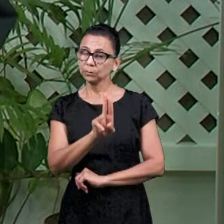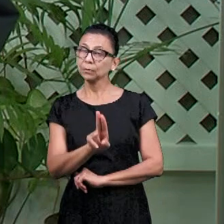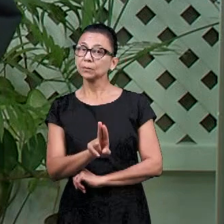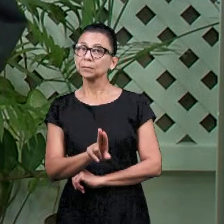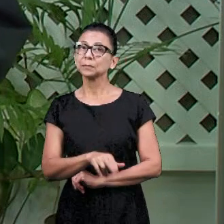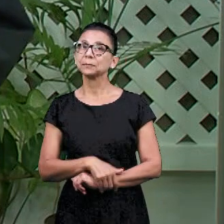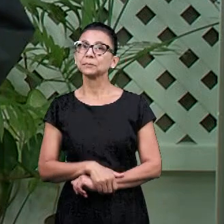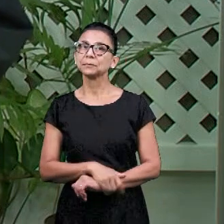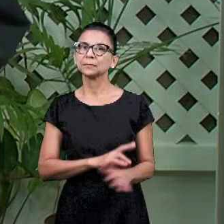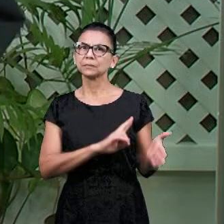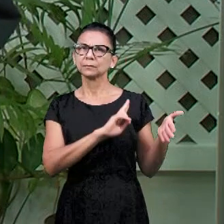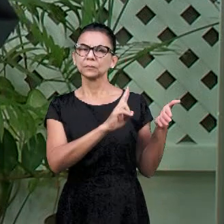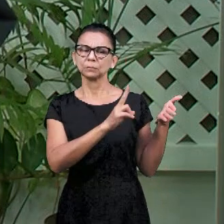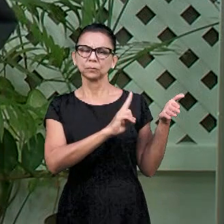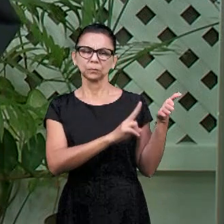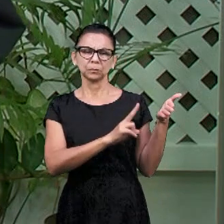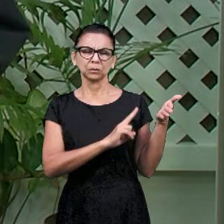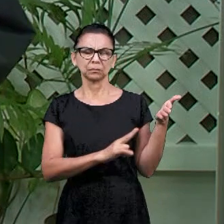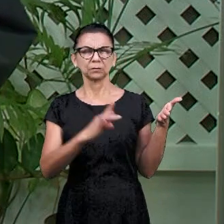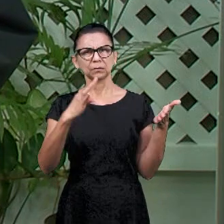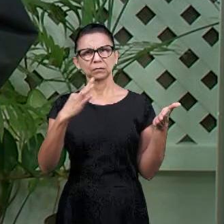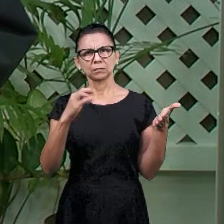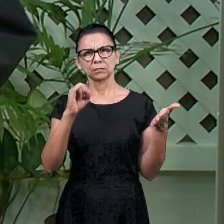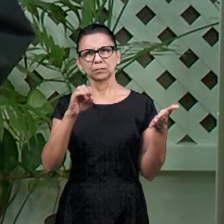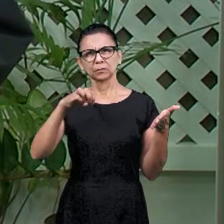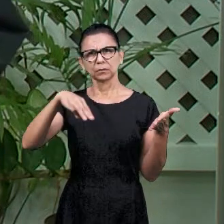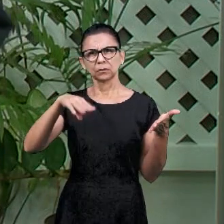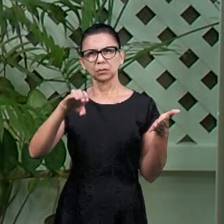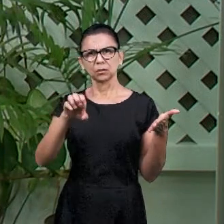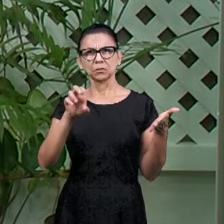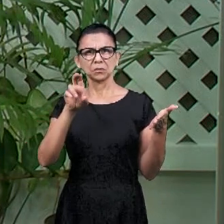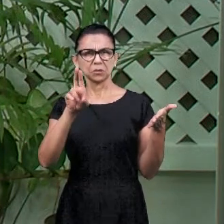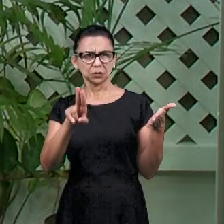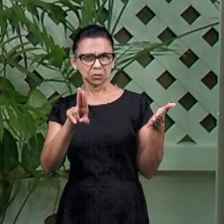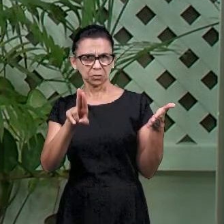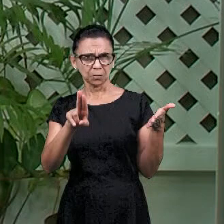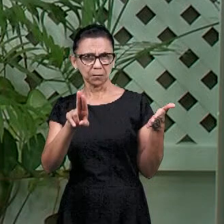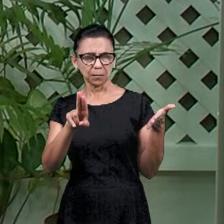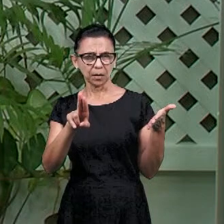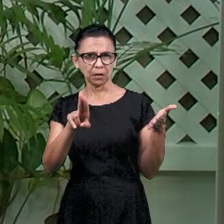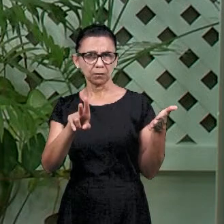On a demandé des noms. Les noms sont là. Même si